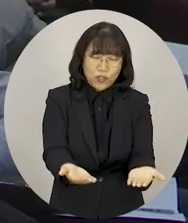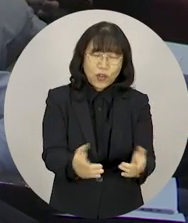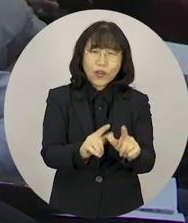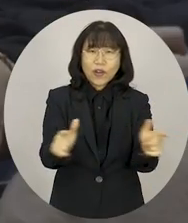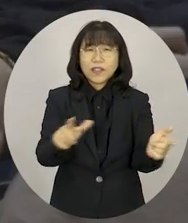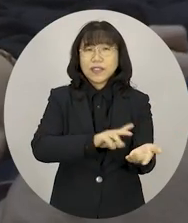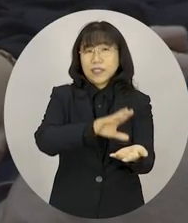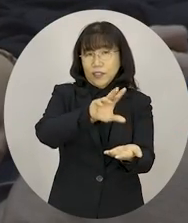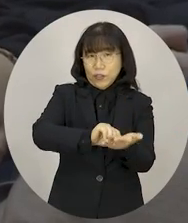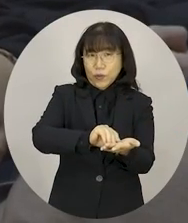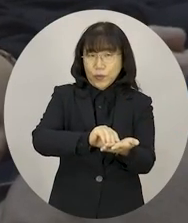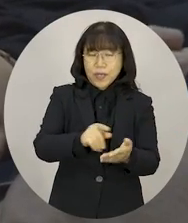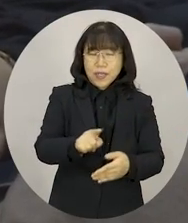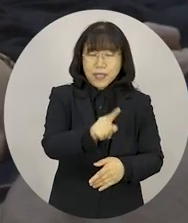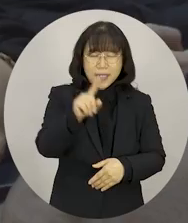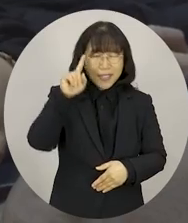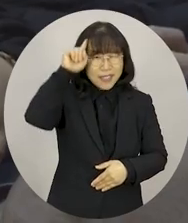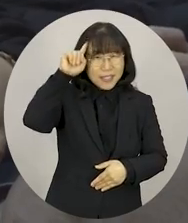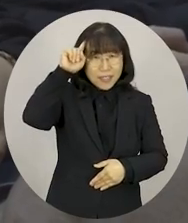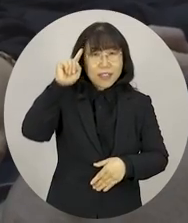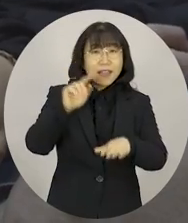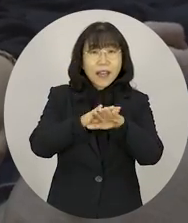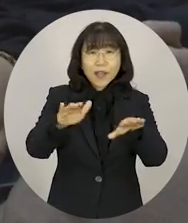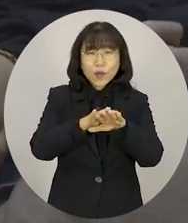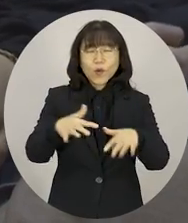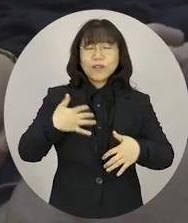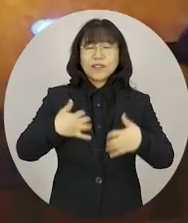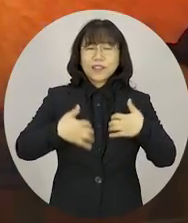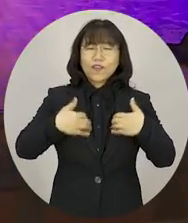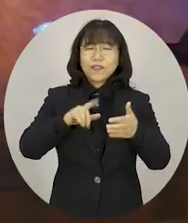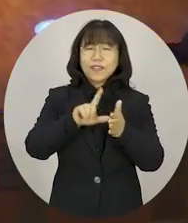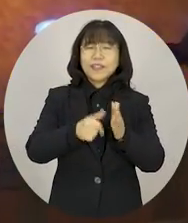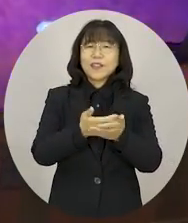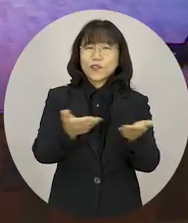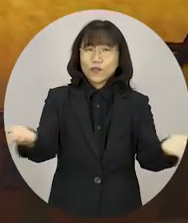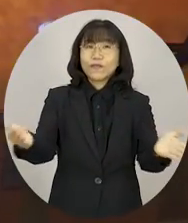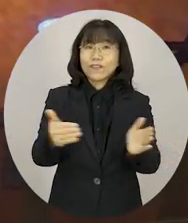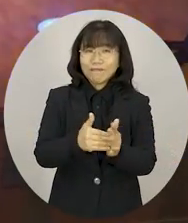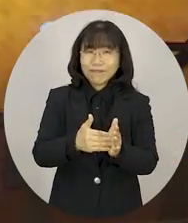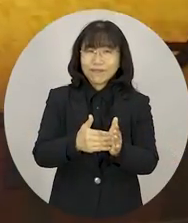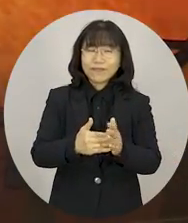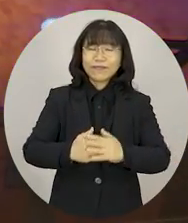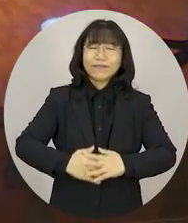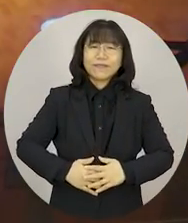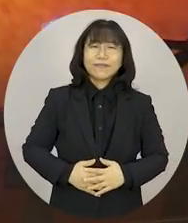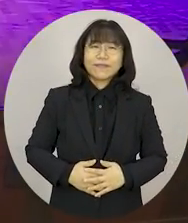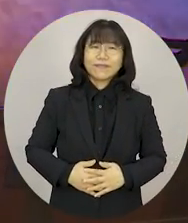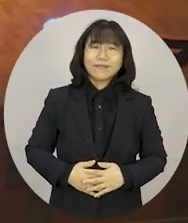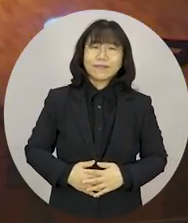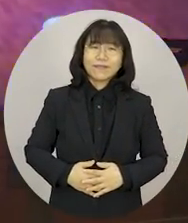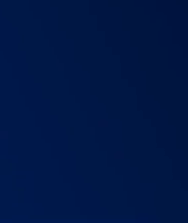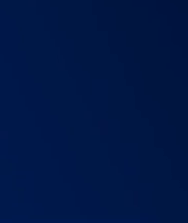쉬어가 고생의 쇼도 펼쳐져 수험생들의 스트레스를 해소하는 즐거운 시간이 됐습니다.